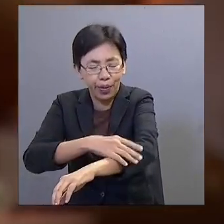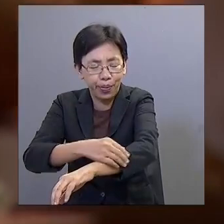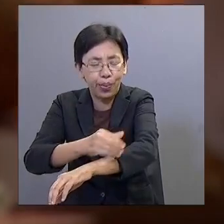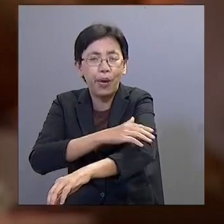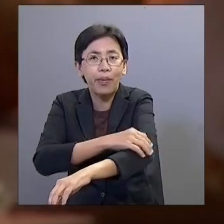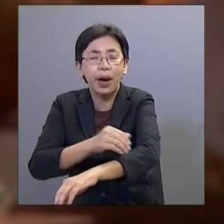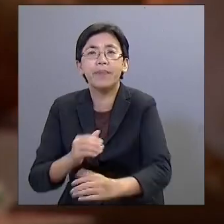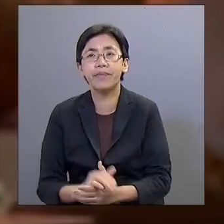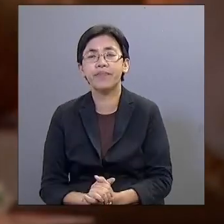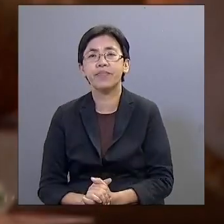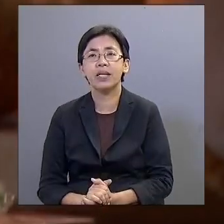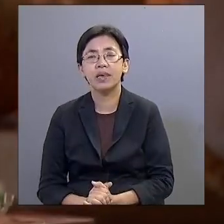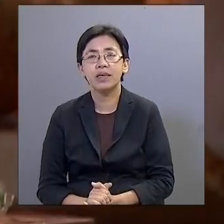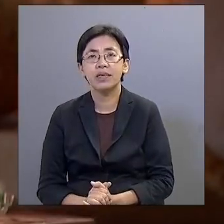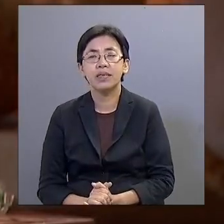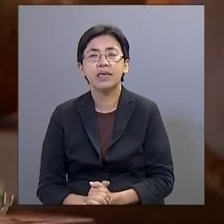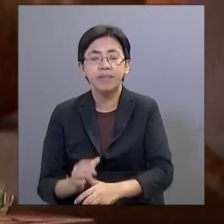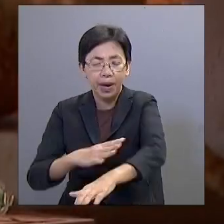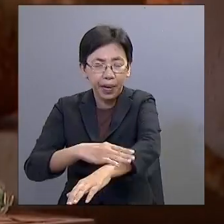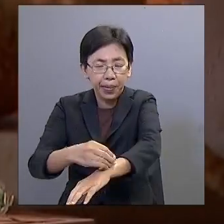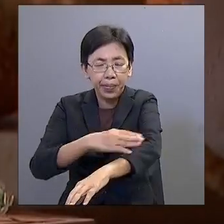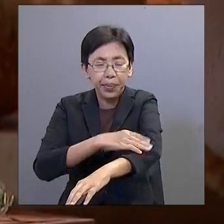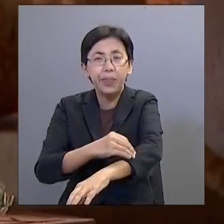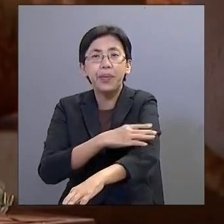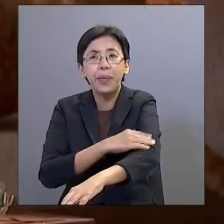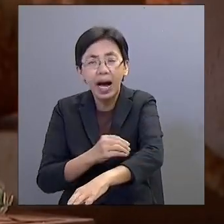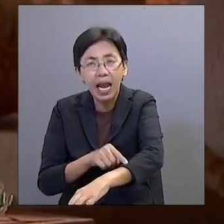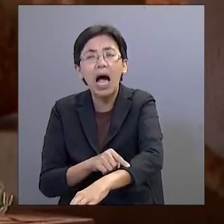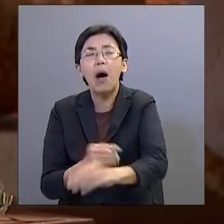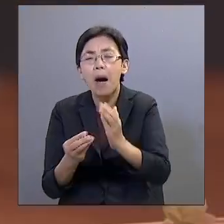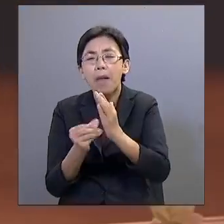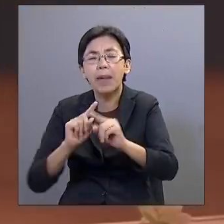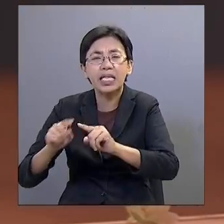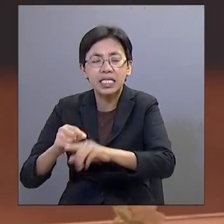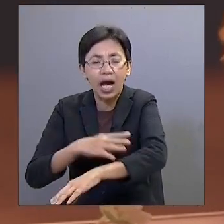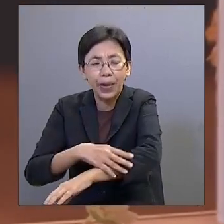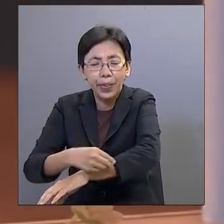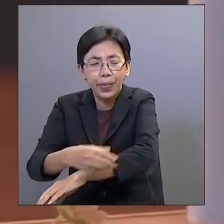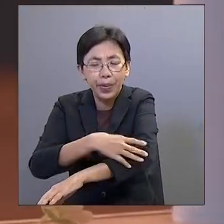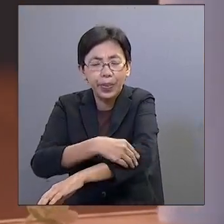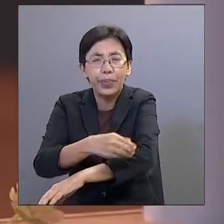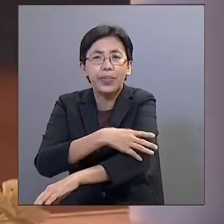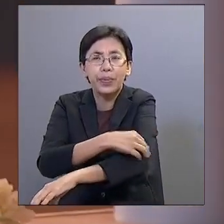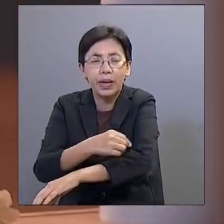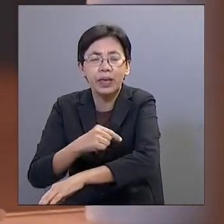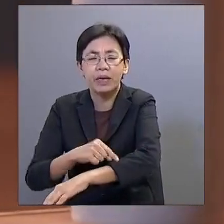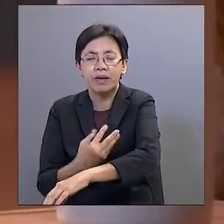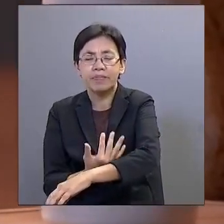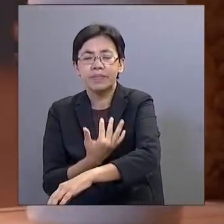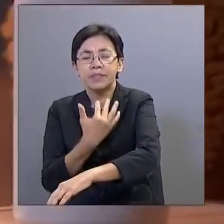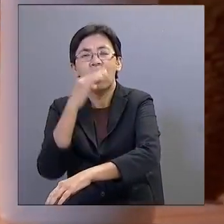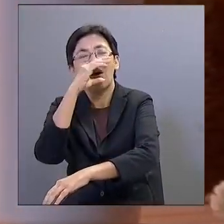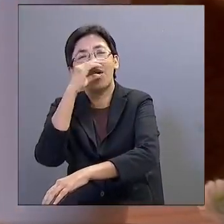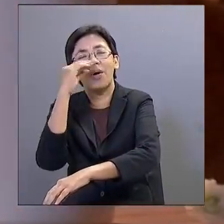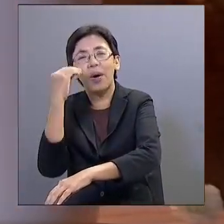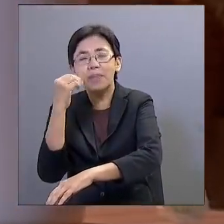เบกกิ้งโซดาเนี่ยมันก็จะไปจับกับกลิ่นแล้วก็แป้งเนี่ยมันก็จะไปดูดซับความมันมันก็จะหลุดออกไปได้ง่ายขึ้นทำให้กลิ่นของสัตว์เลี้ยงของเ